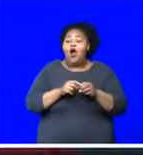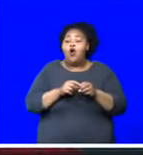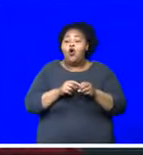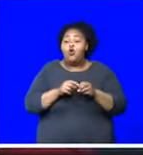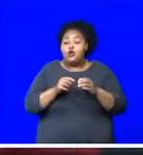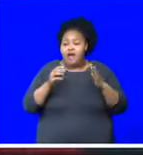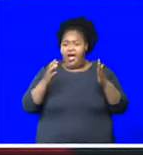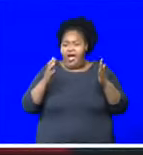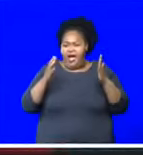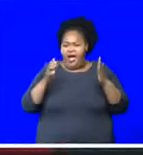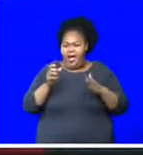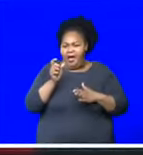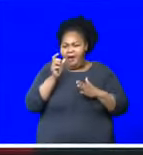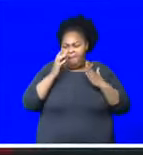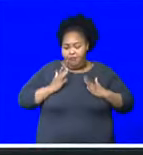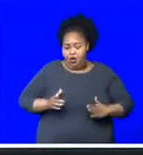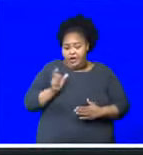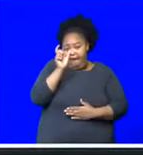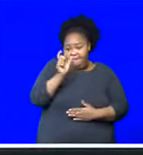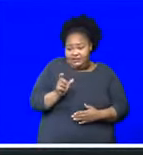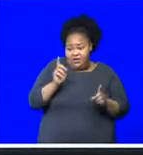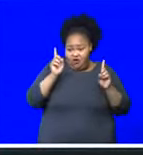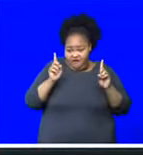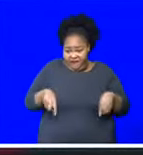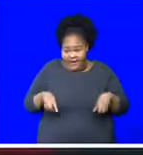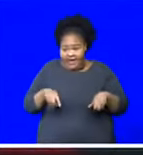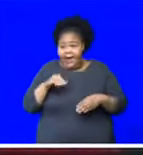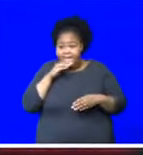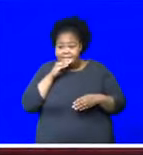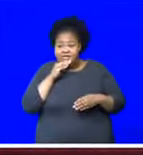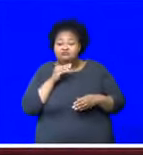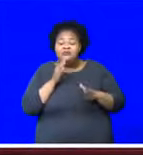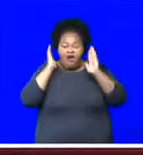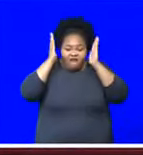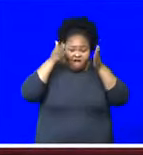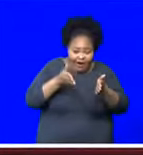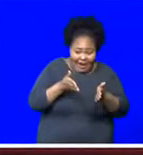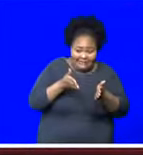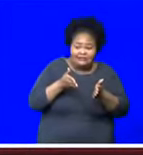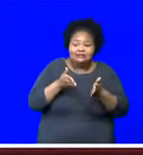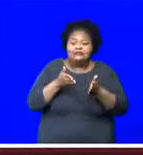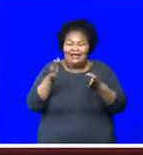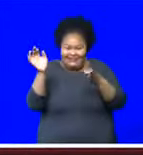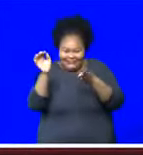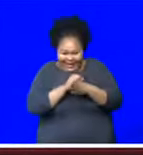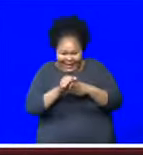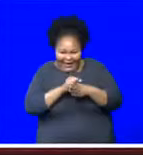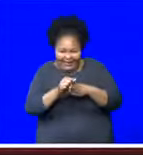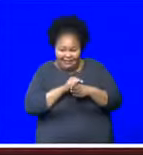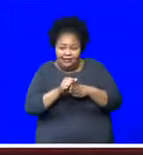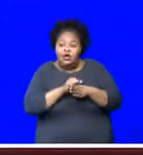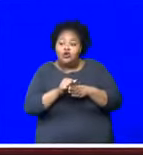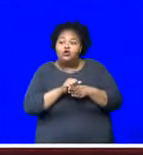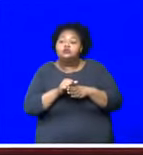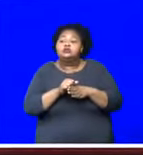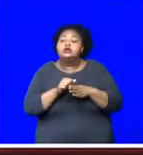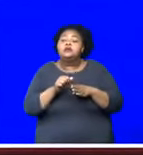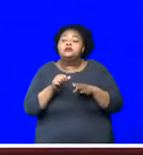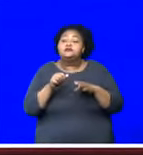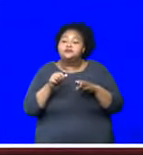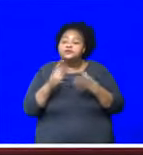ukuthi titawubekeka kuphi nale legislation lena letawuthi sicela tidumbu